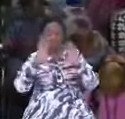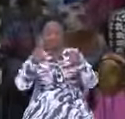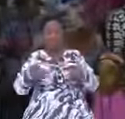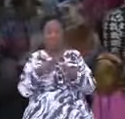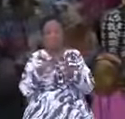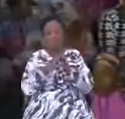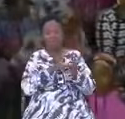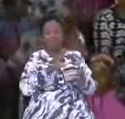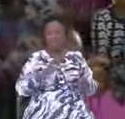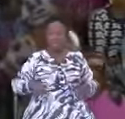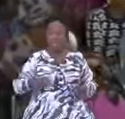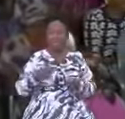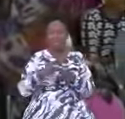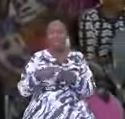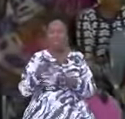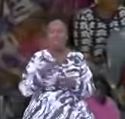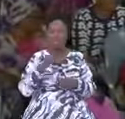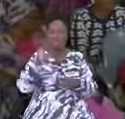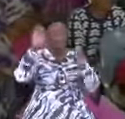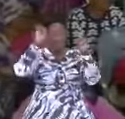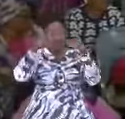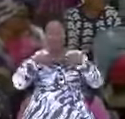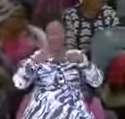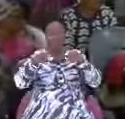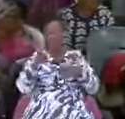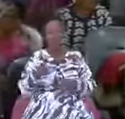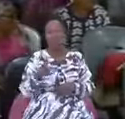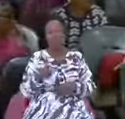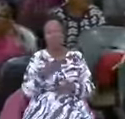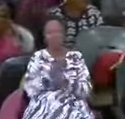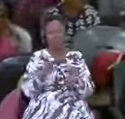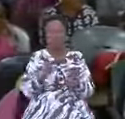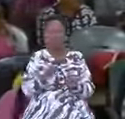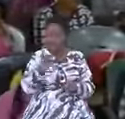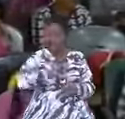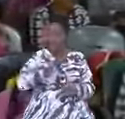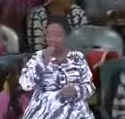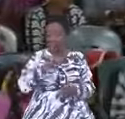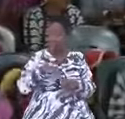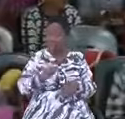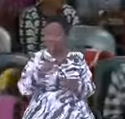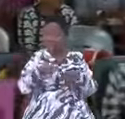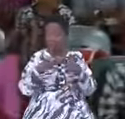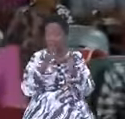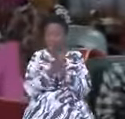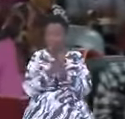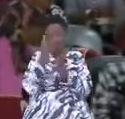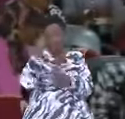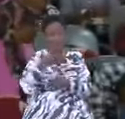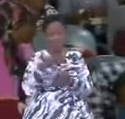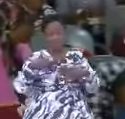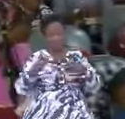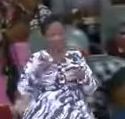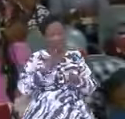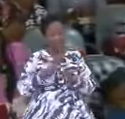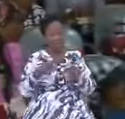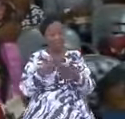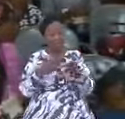salut je vais prier pour la guérison après mais a pas vendre sa finissant avec nos conseillers